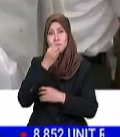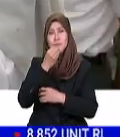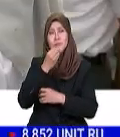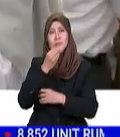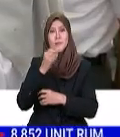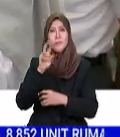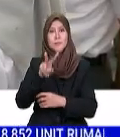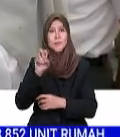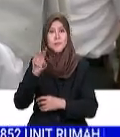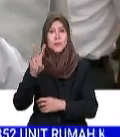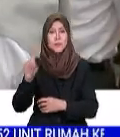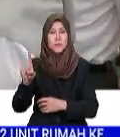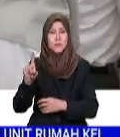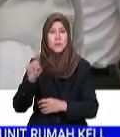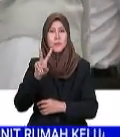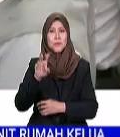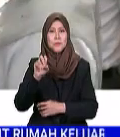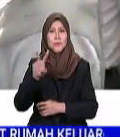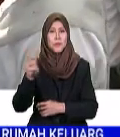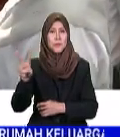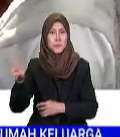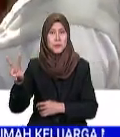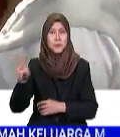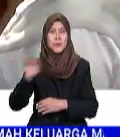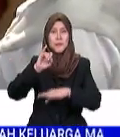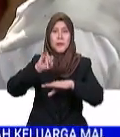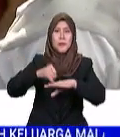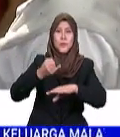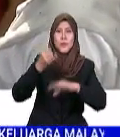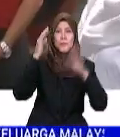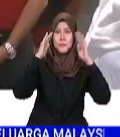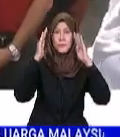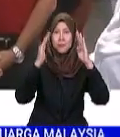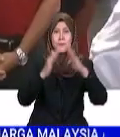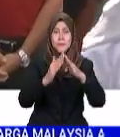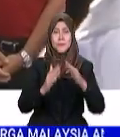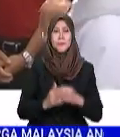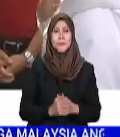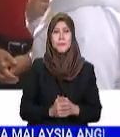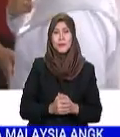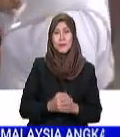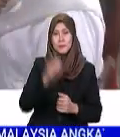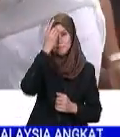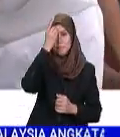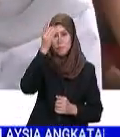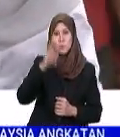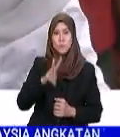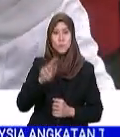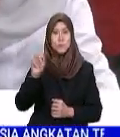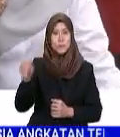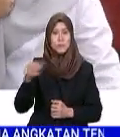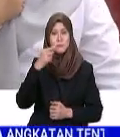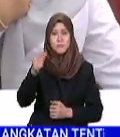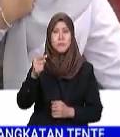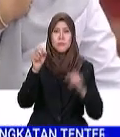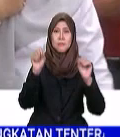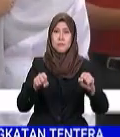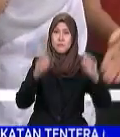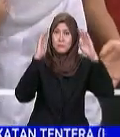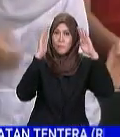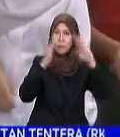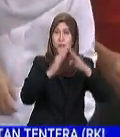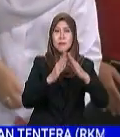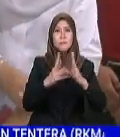laut 2021-2022 di Jerantut Pahang. Dan dalam hari itu, Datuk Seri Wan Rusri berkata keupayaan negeri Pahang